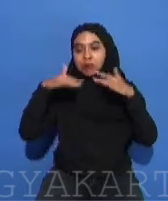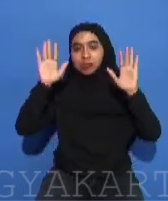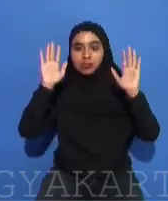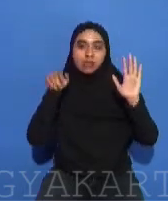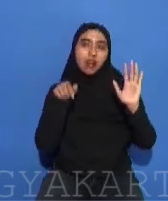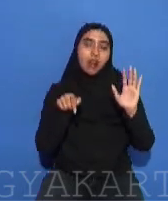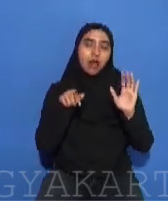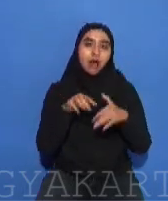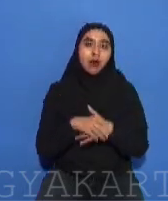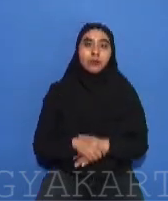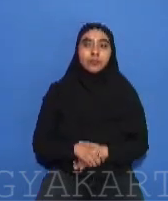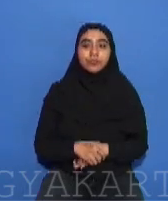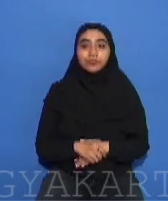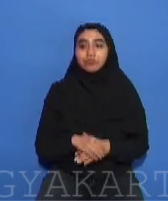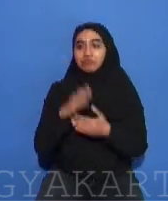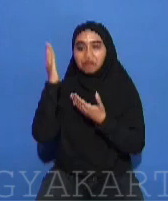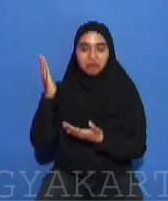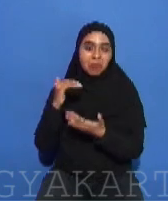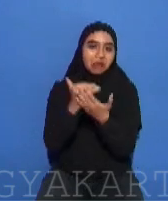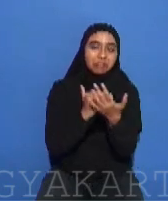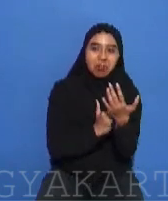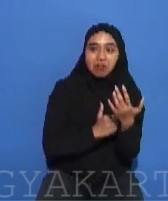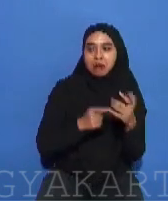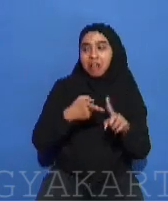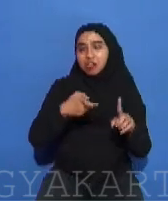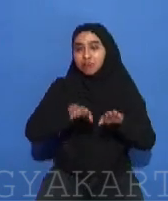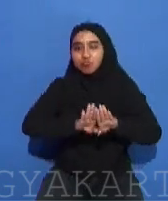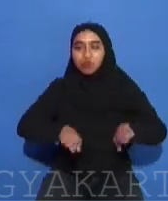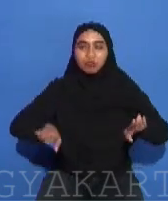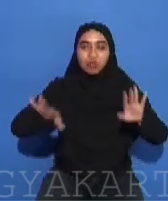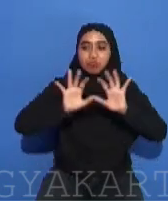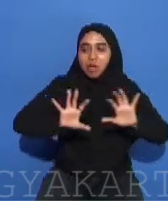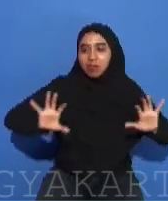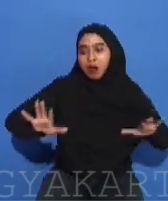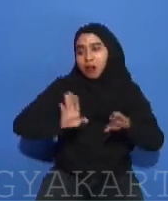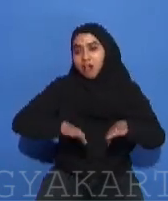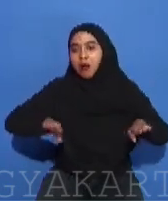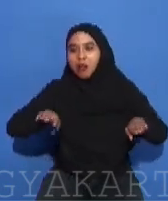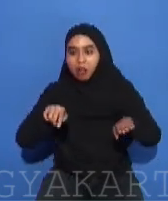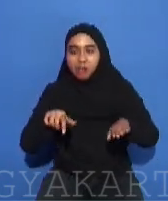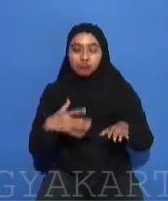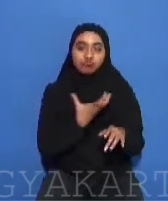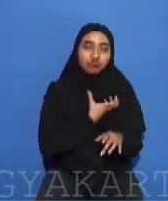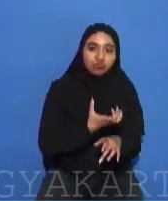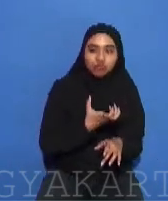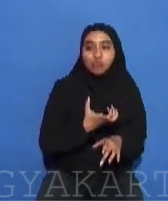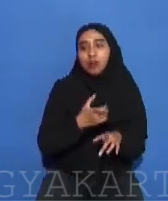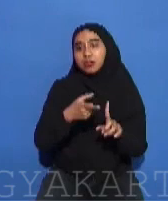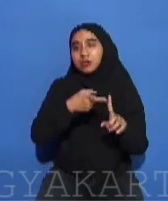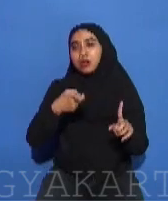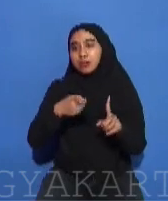pikantuk kawigatosaning ingkang ageng saking para siswa, kacehna kathahing para siswa ingkang sami amirsani ing purnaning